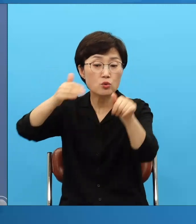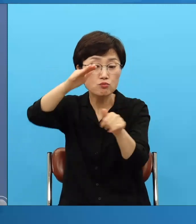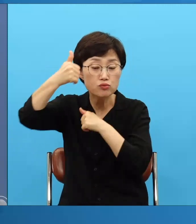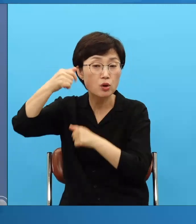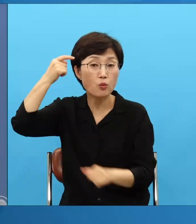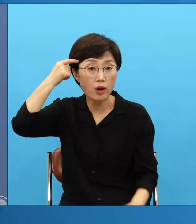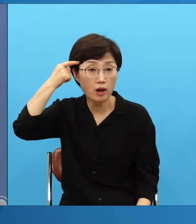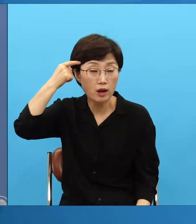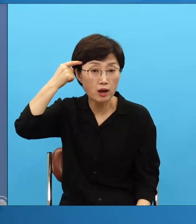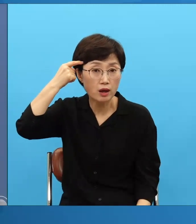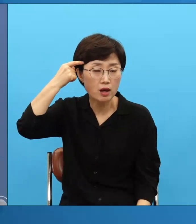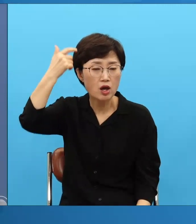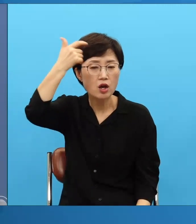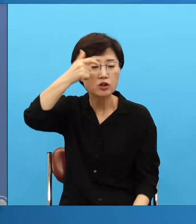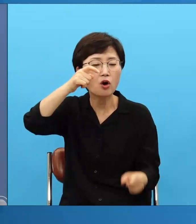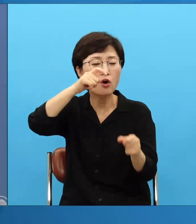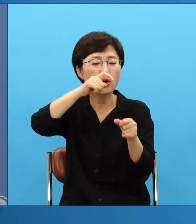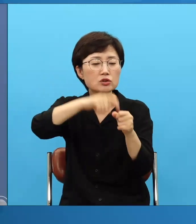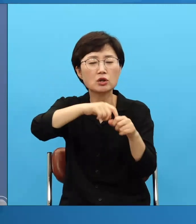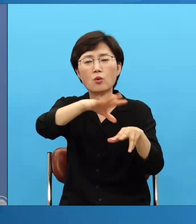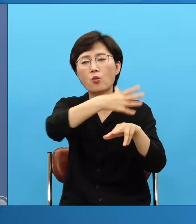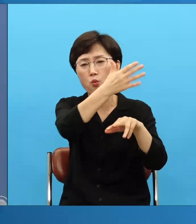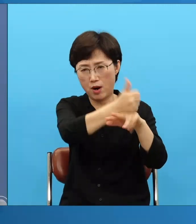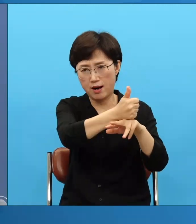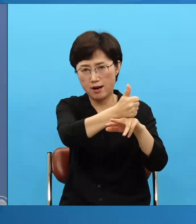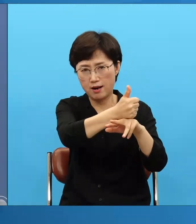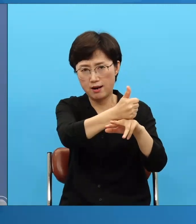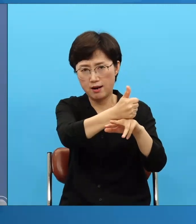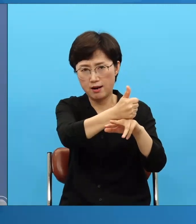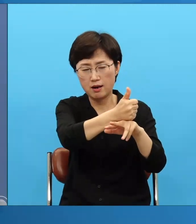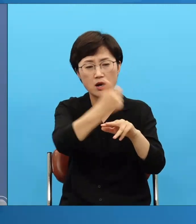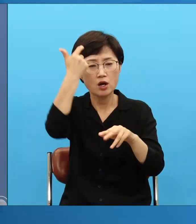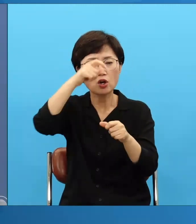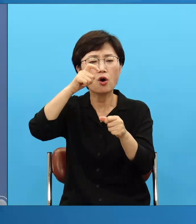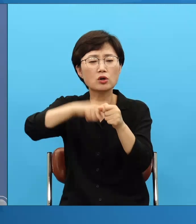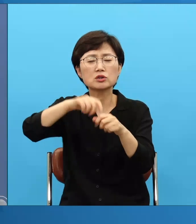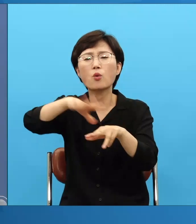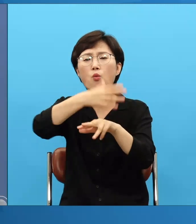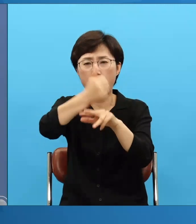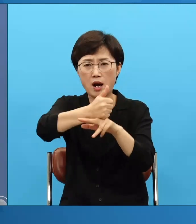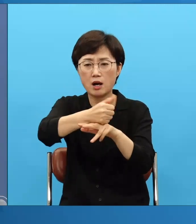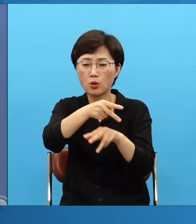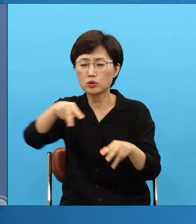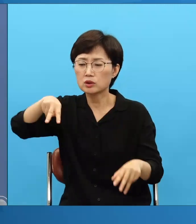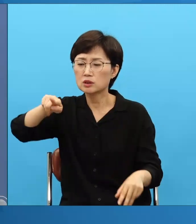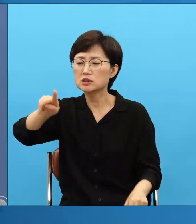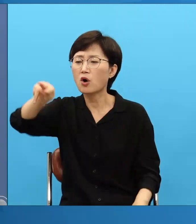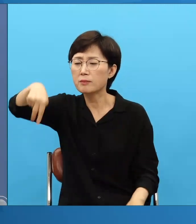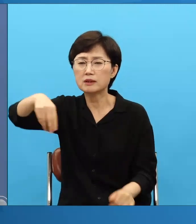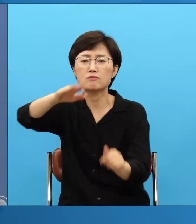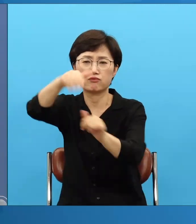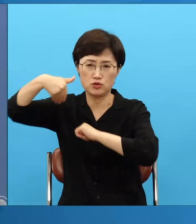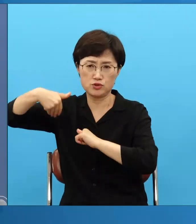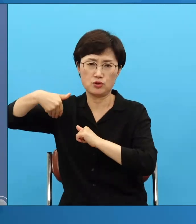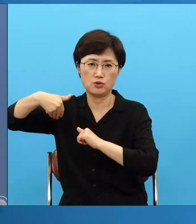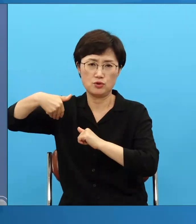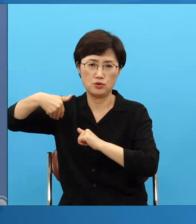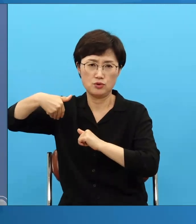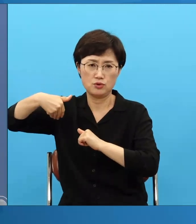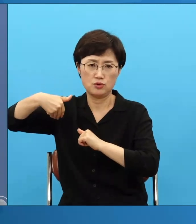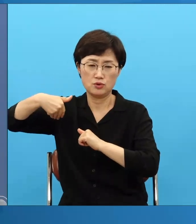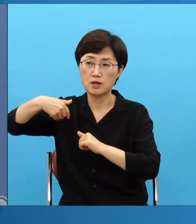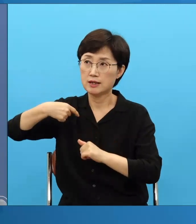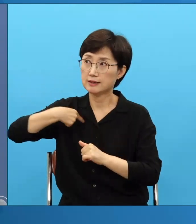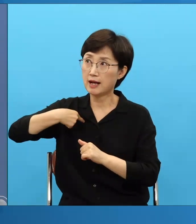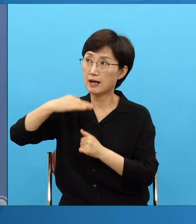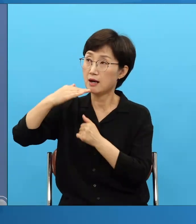kings. 같은 제사장이라고 했어요. He says that you are like 이걸 누려야 royal 되는 겁니다. priesthoods. This is 그래 what we have to hold on 버리면 to. 여러분의 어려움, 응답 다 보여요. And then